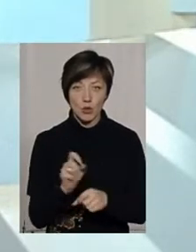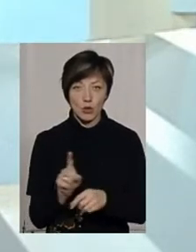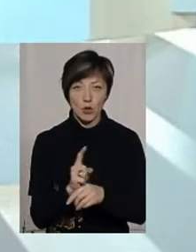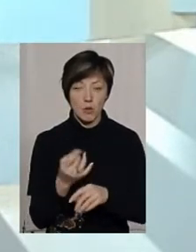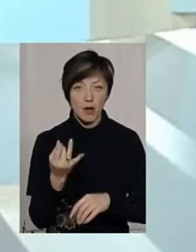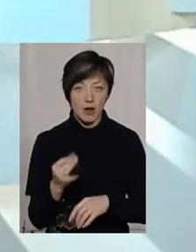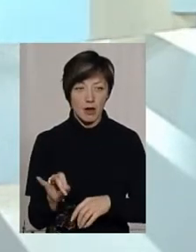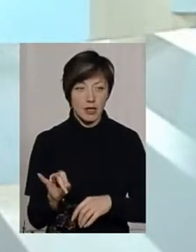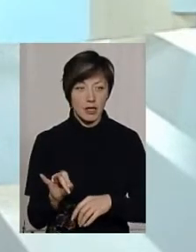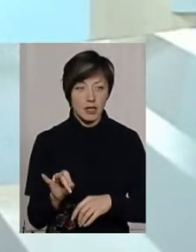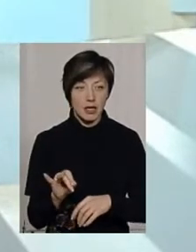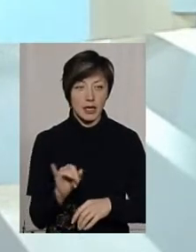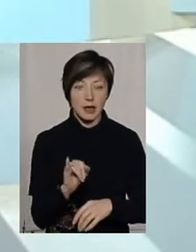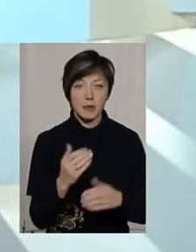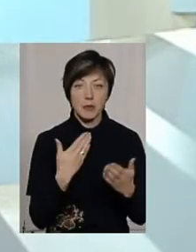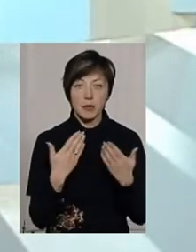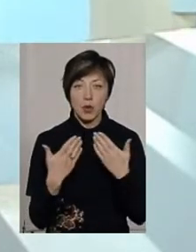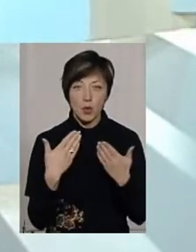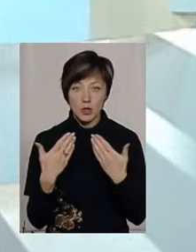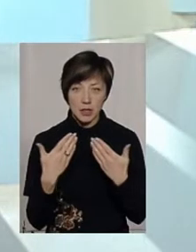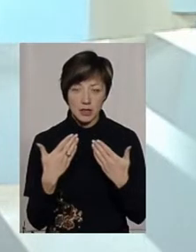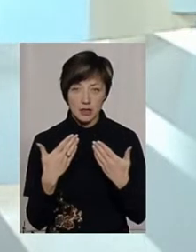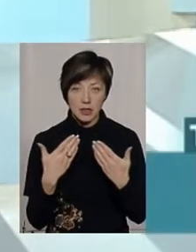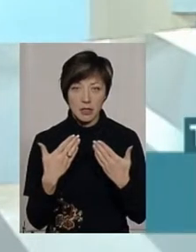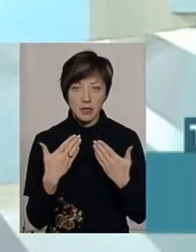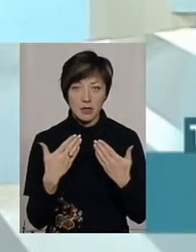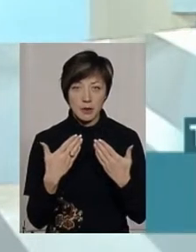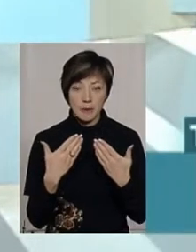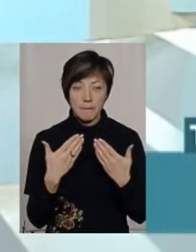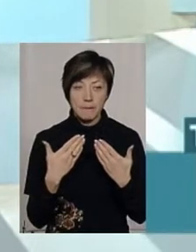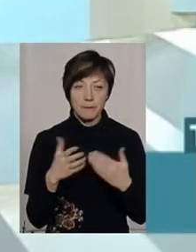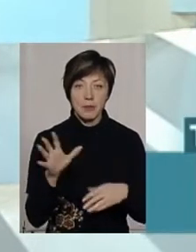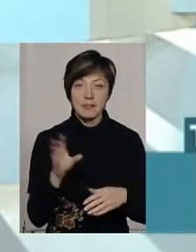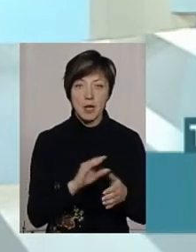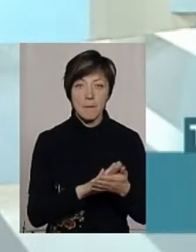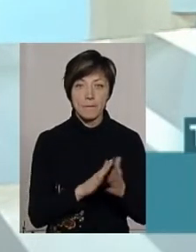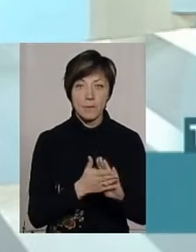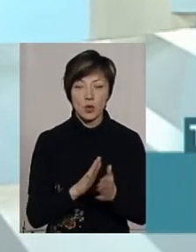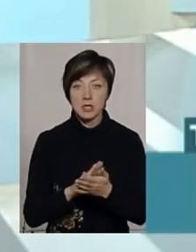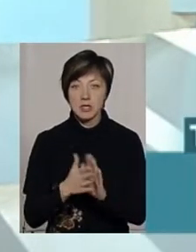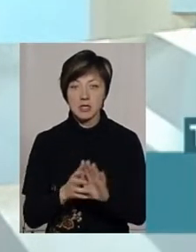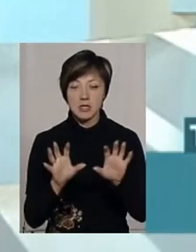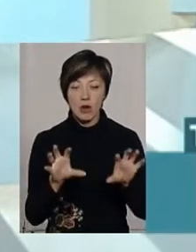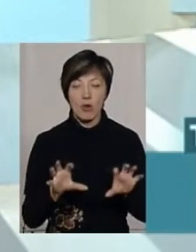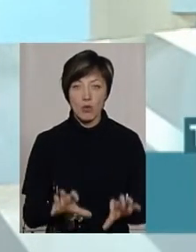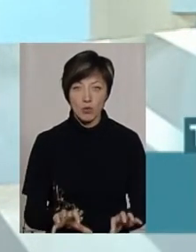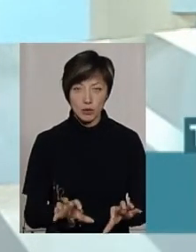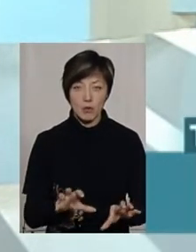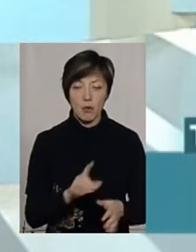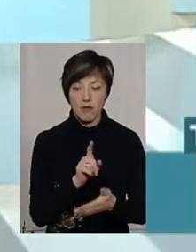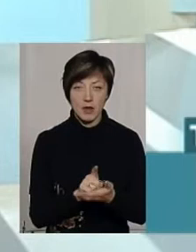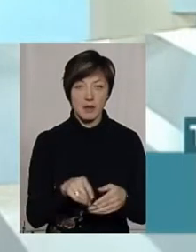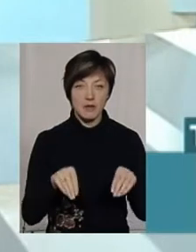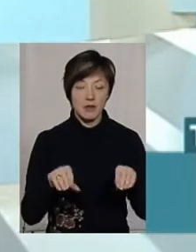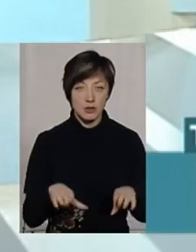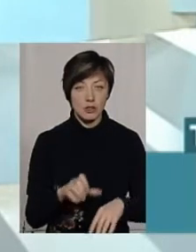нормальний. І підходи, і всі позиції, які в законному плані повинні вирішуватися.